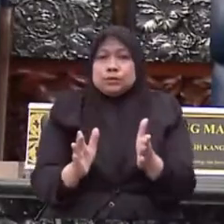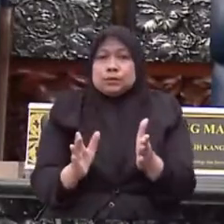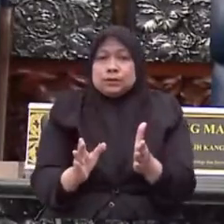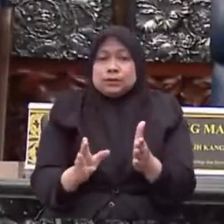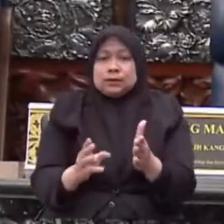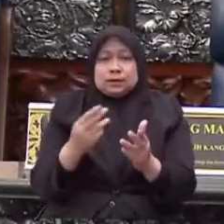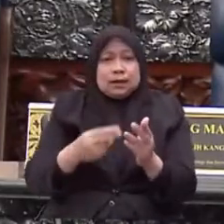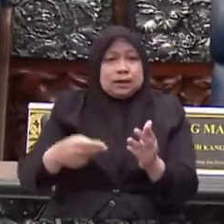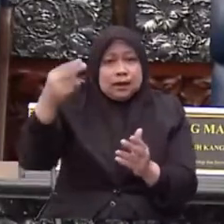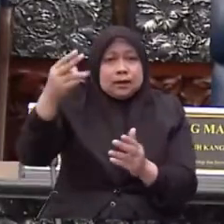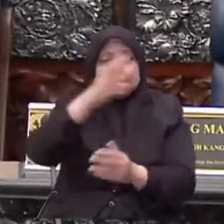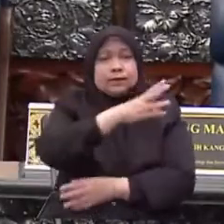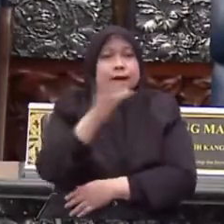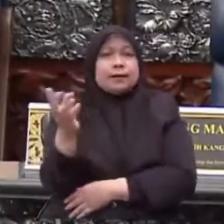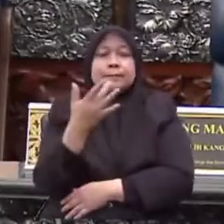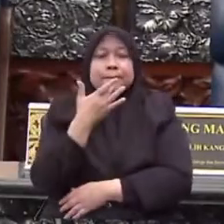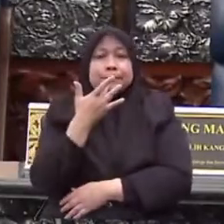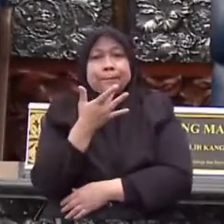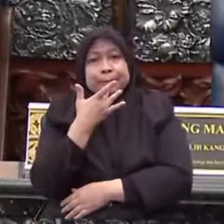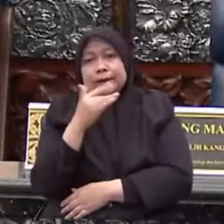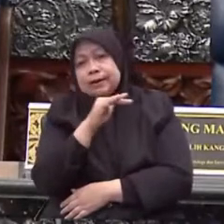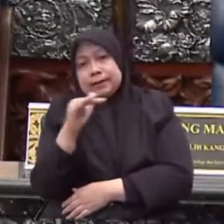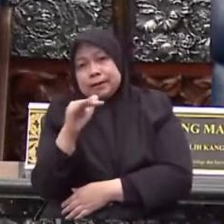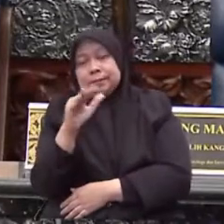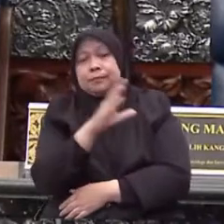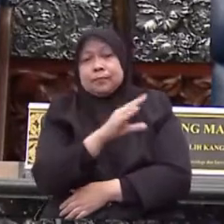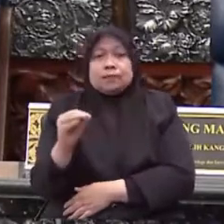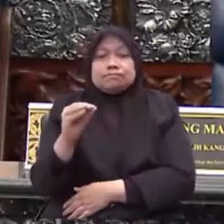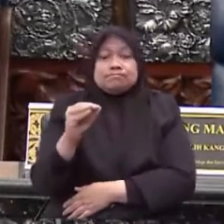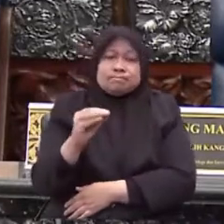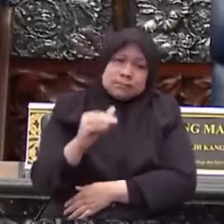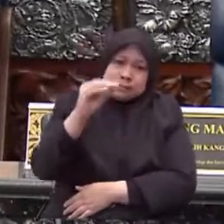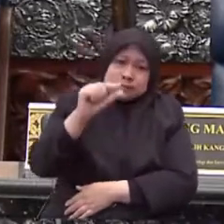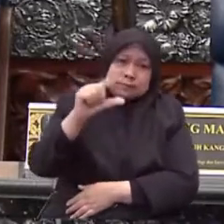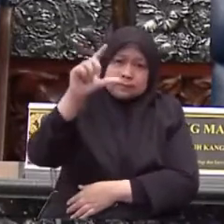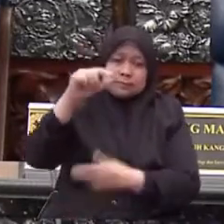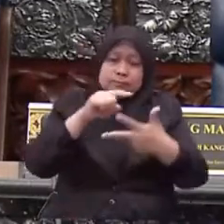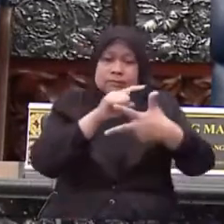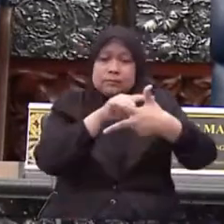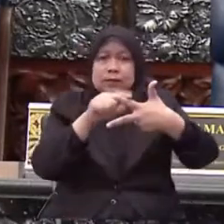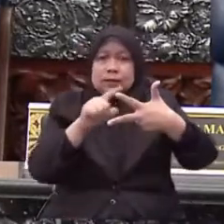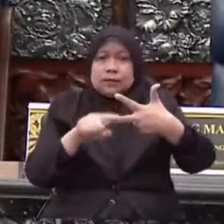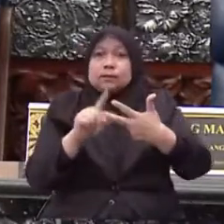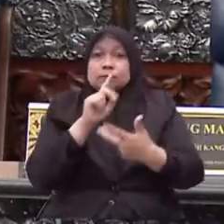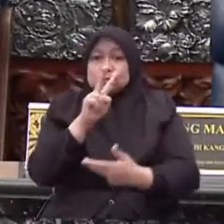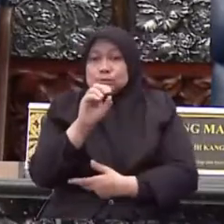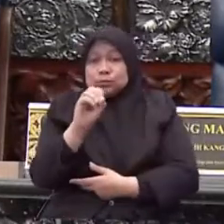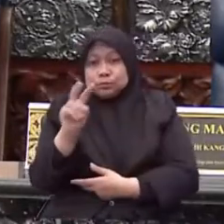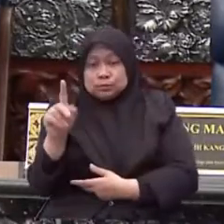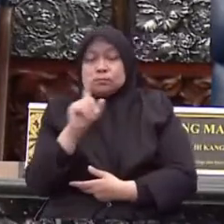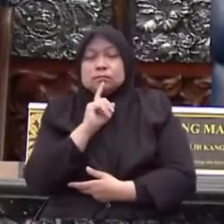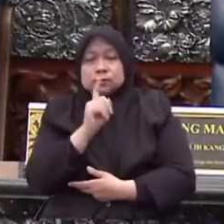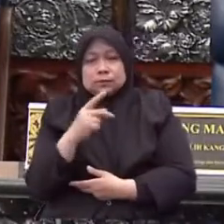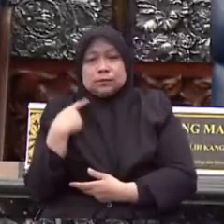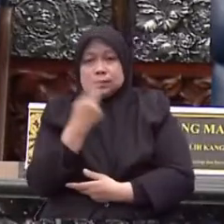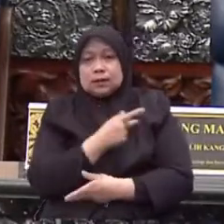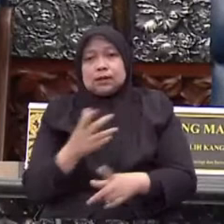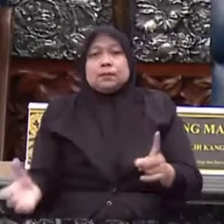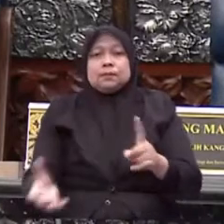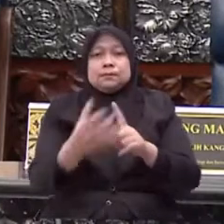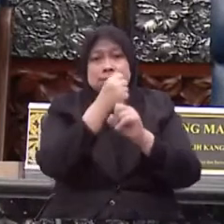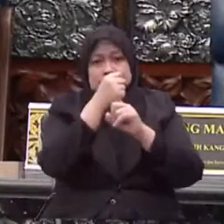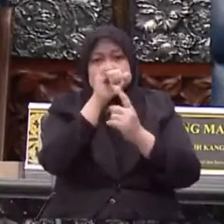Hai dan medium dan pengguna-pengguna besar ataupun twenty baru kita dapat mencapai objektif